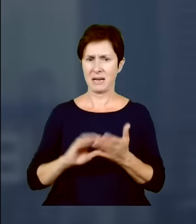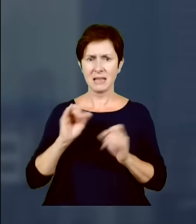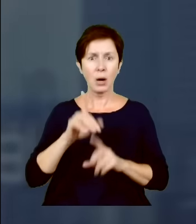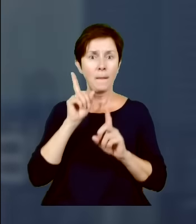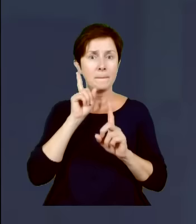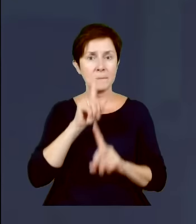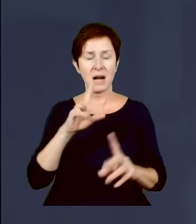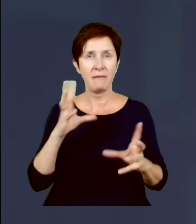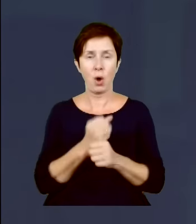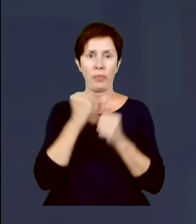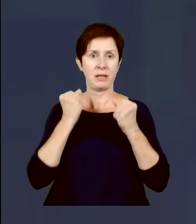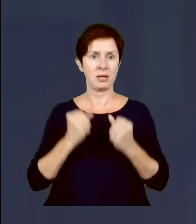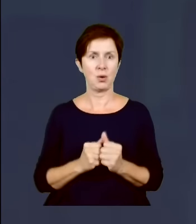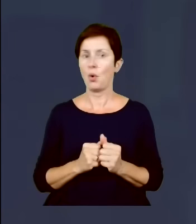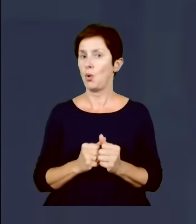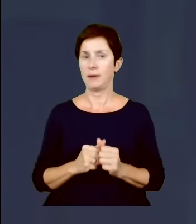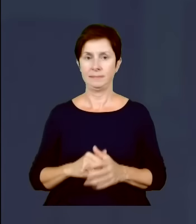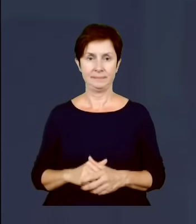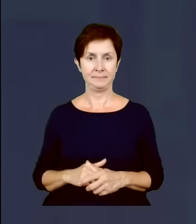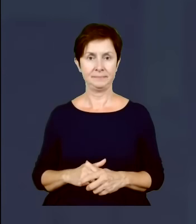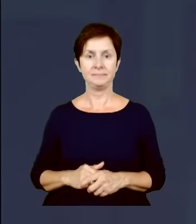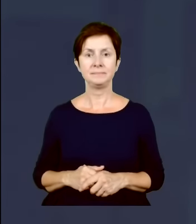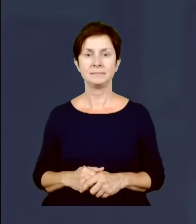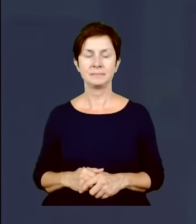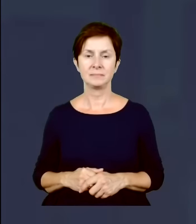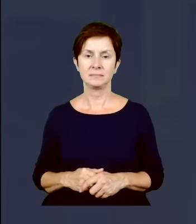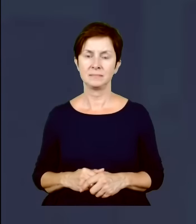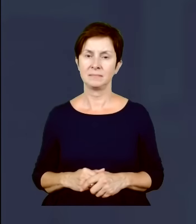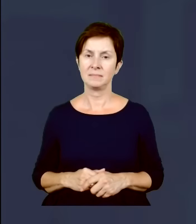po prostu jesc tego